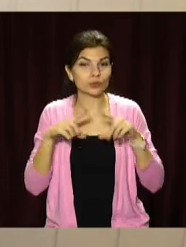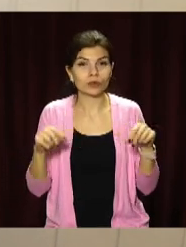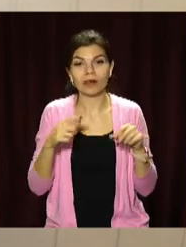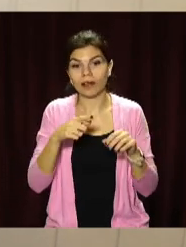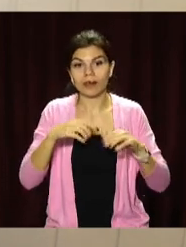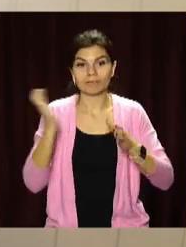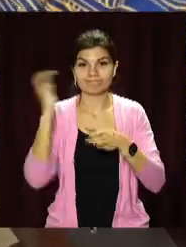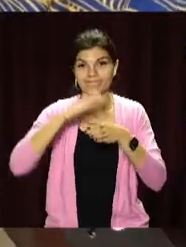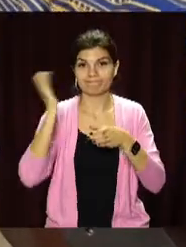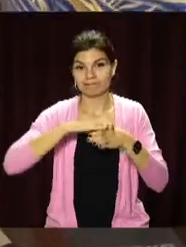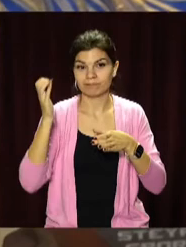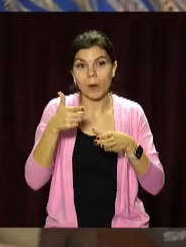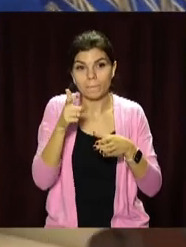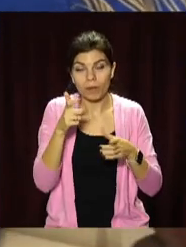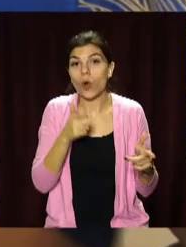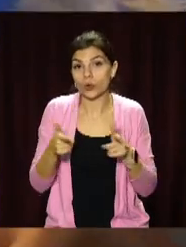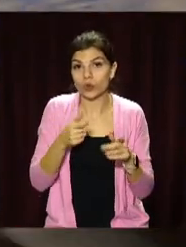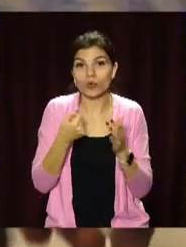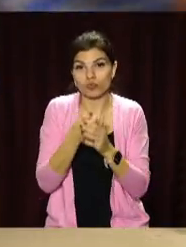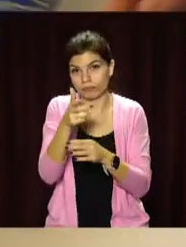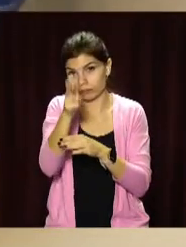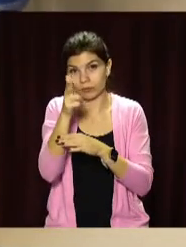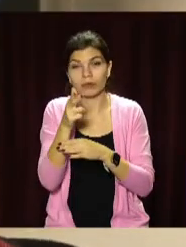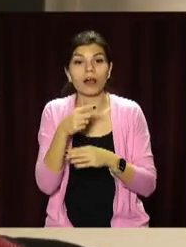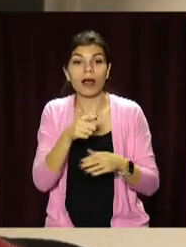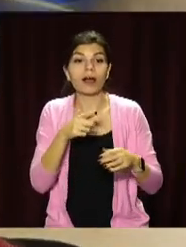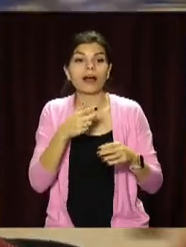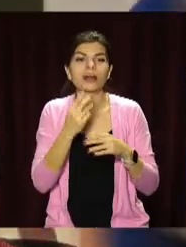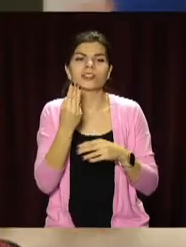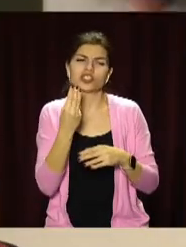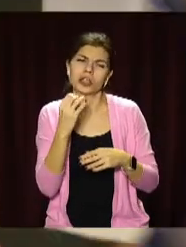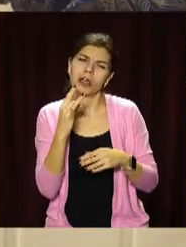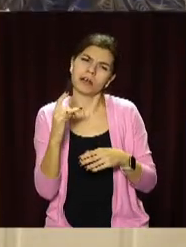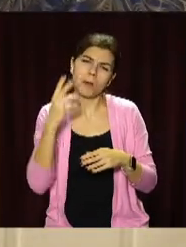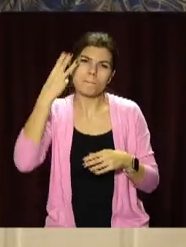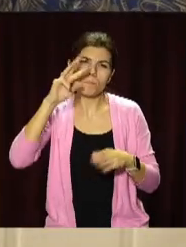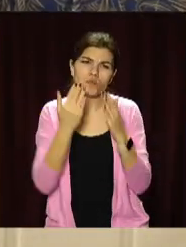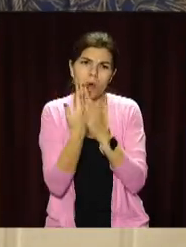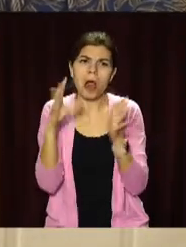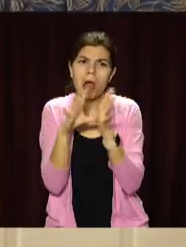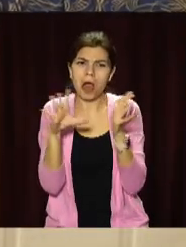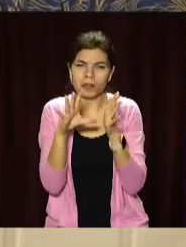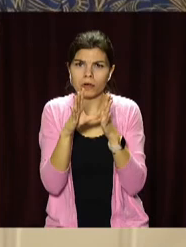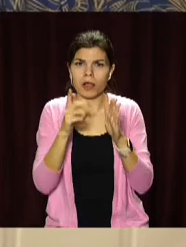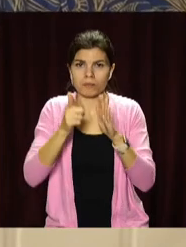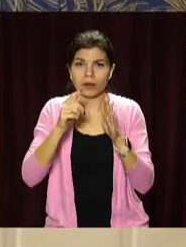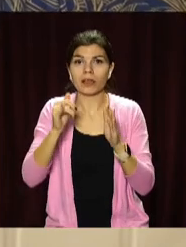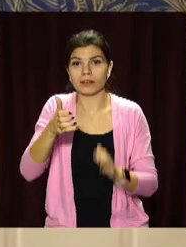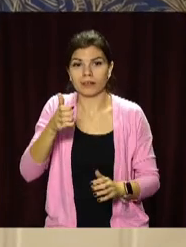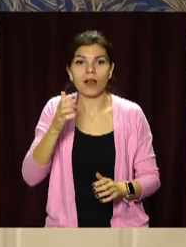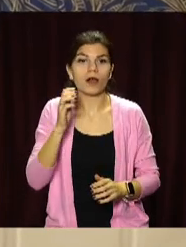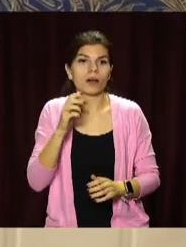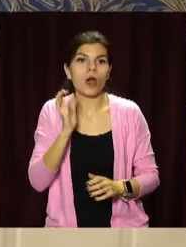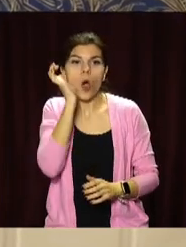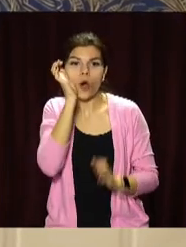скриньки вона дістає пістолет і готується до пострілу. Пістолет марки «Штеєр» нової моделі з електронним спуском і рукояткою з